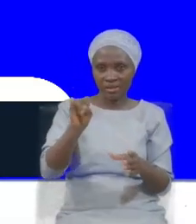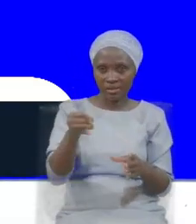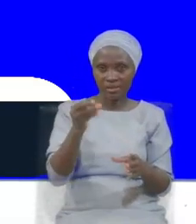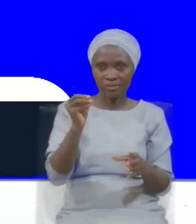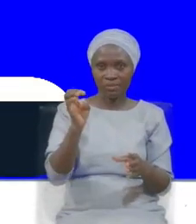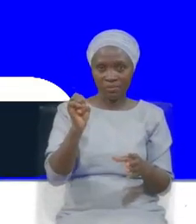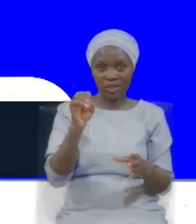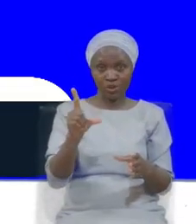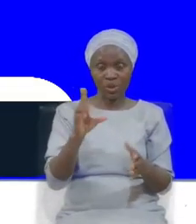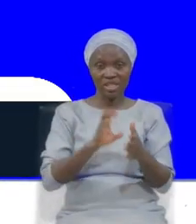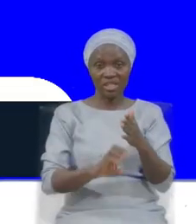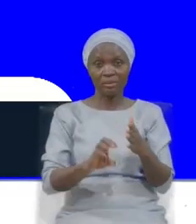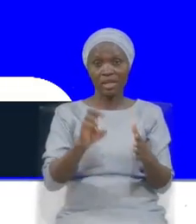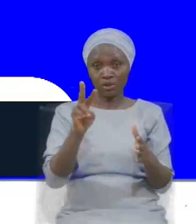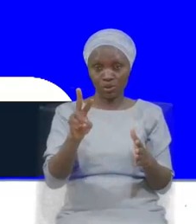Joël 2.